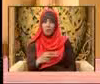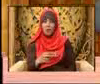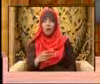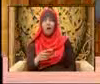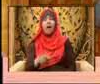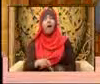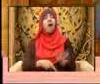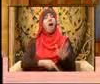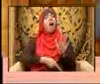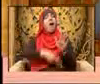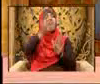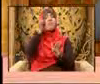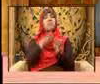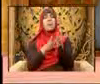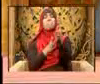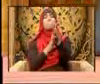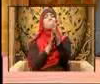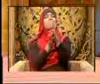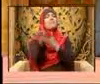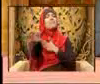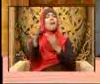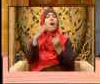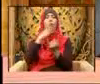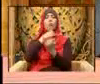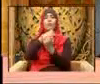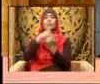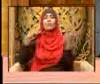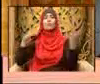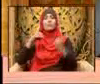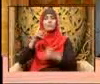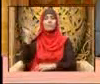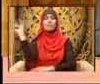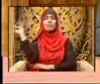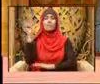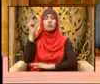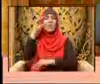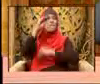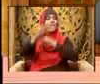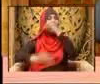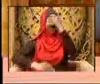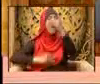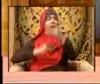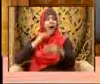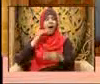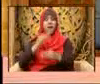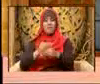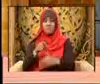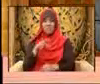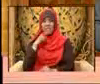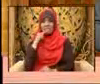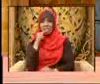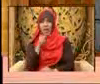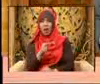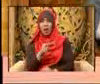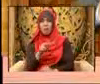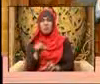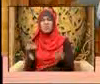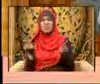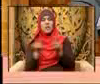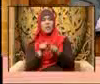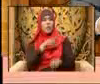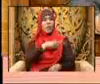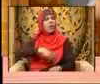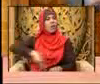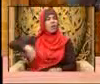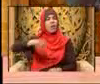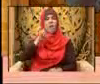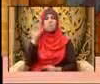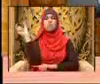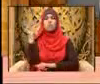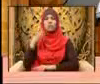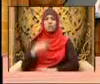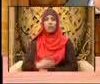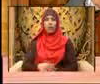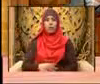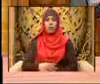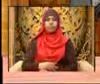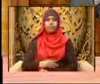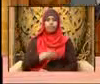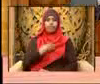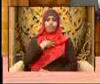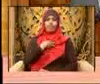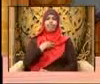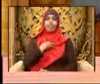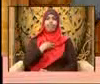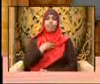من مليار من المسلمين، مليار ونصف المليار من المسلمين، وهي تؤذي بقولها هذا العدد